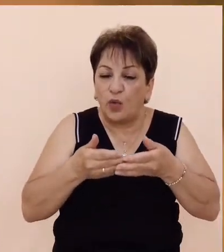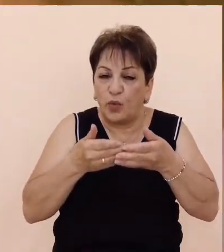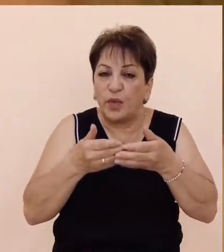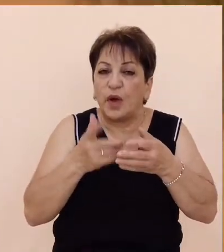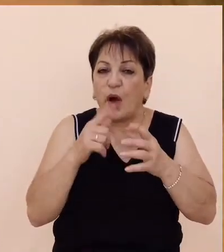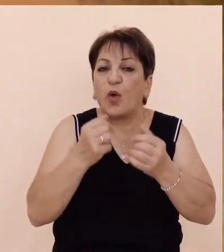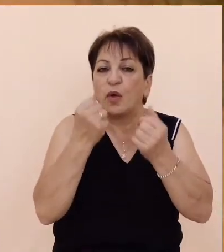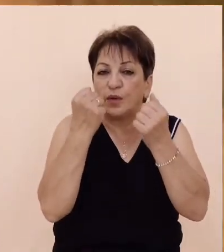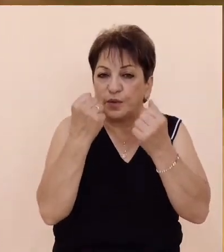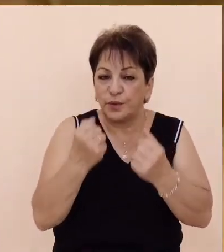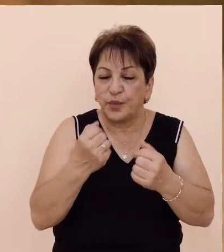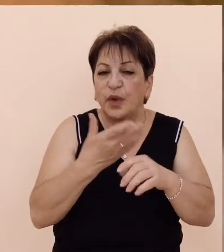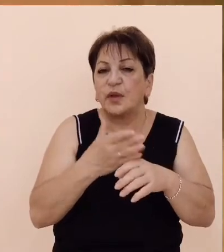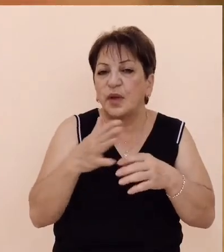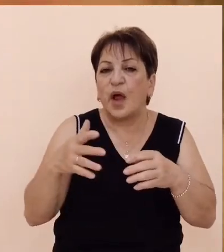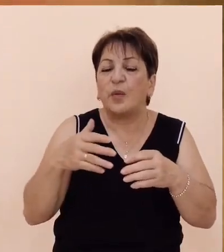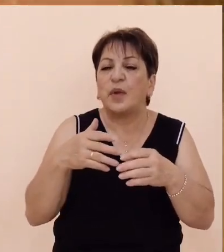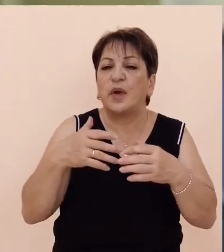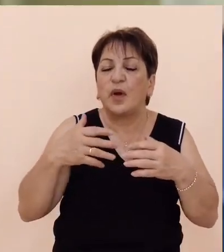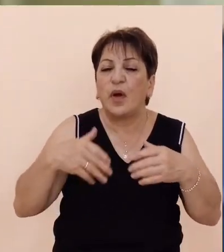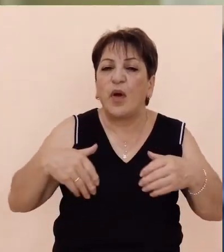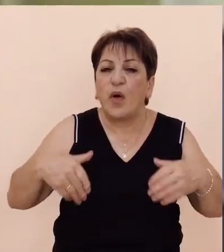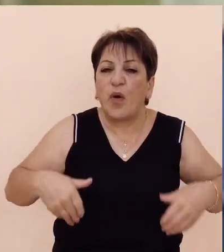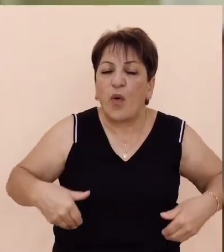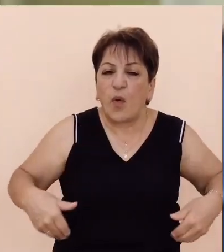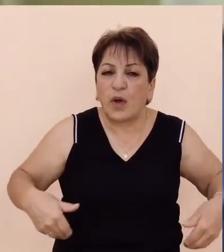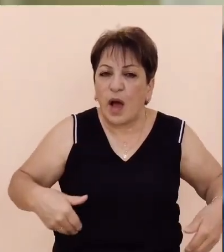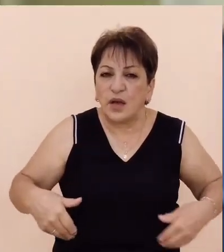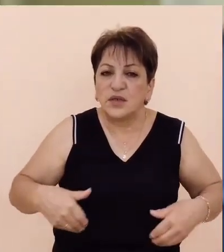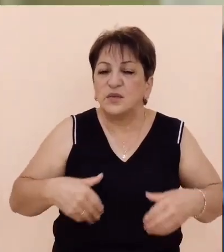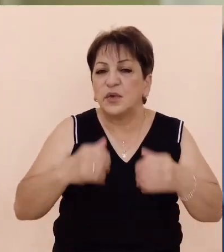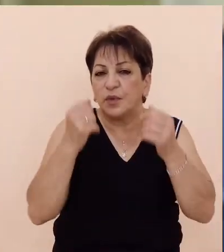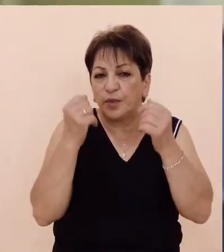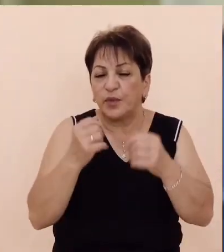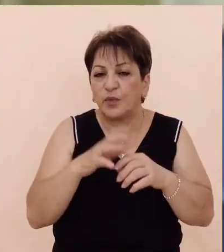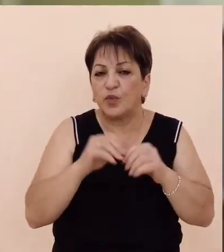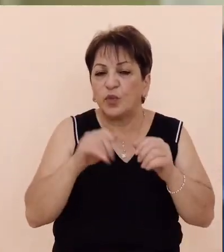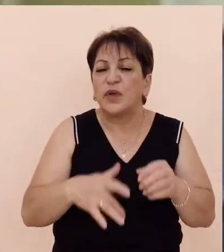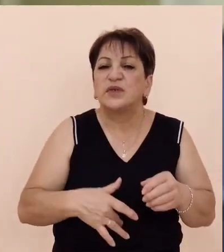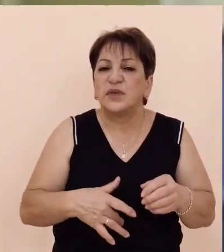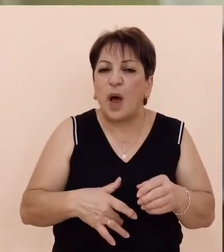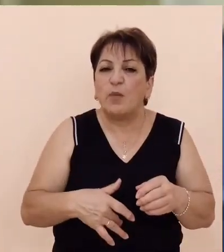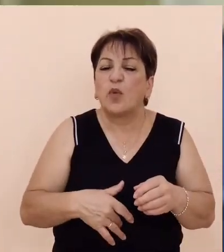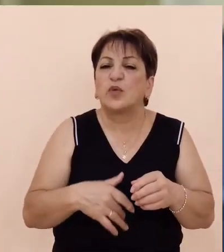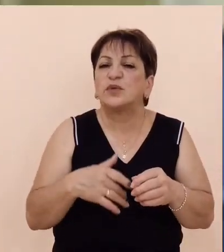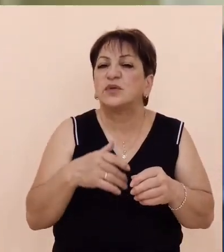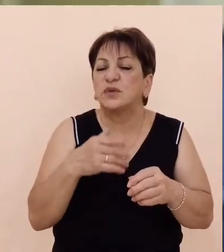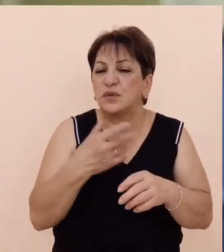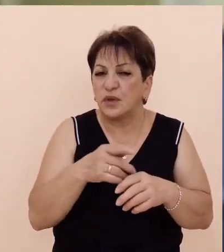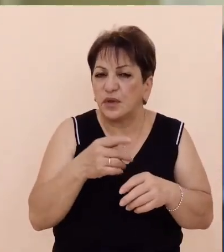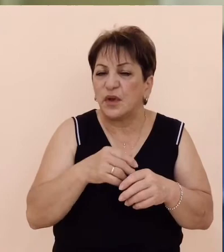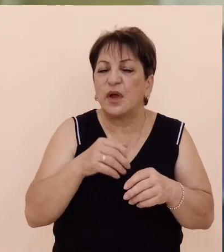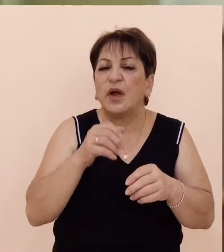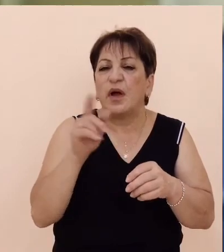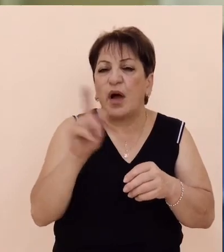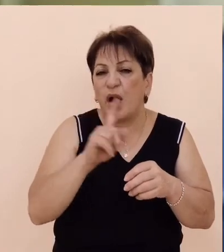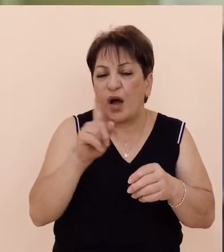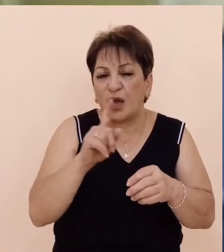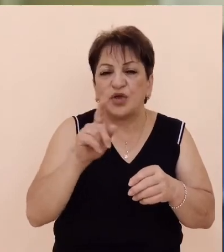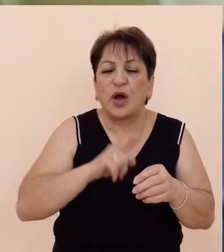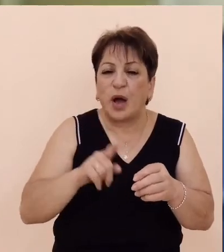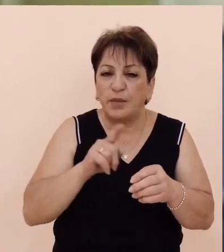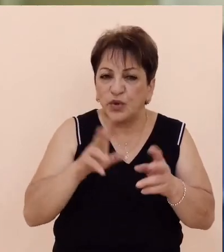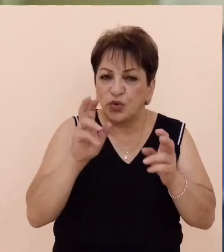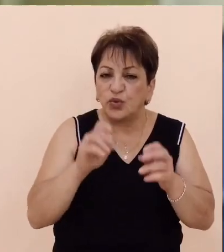ճնշում գործադրել հարակից օրգաններին։ Այդ շրջանում հղին կարող է նշել ստամոքսի տարբեր խանգարումներ, հաճախամիզություն